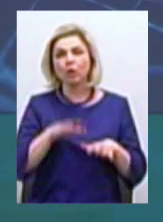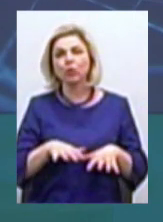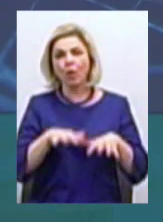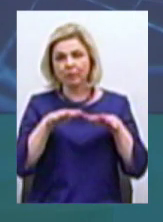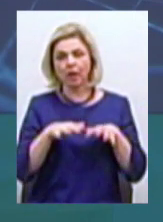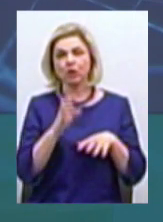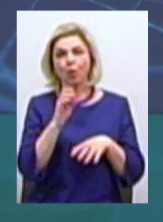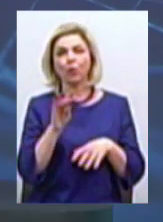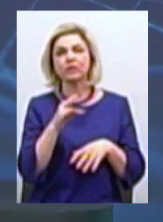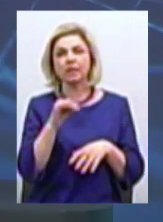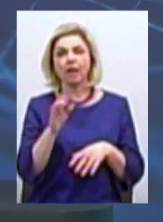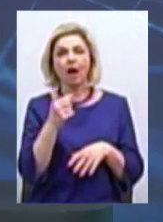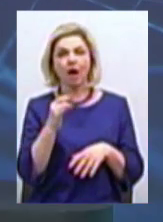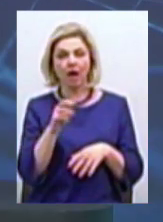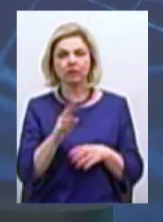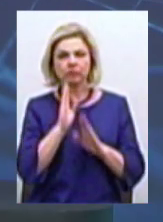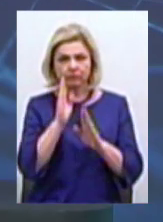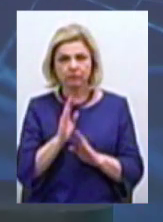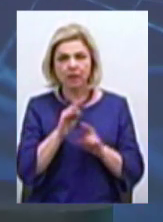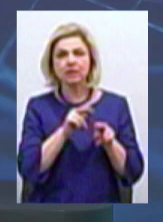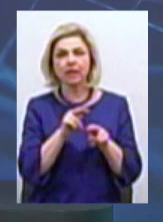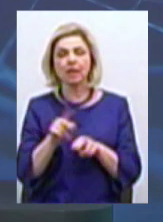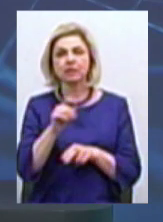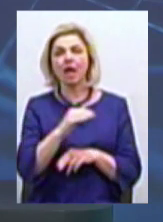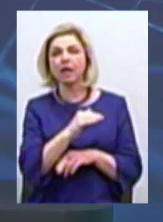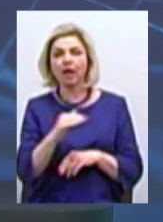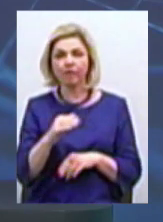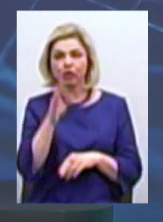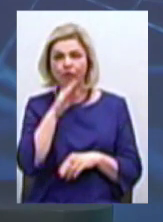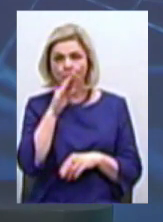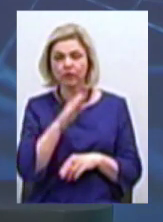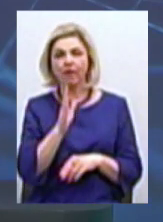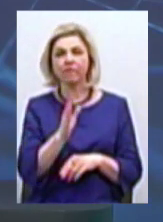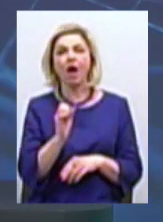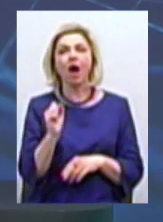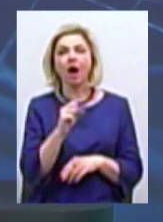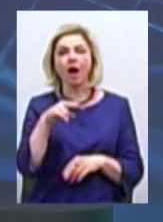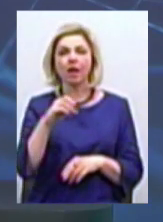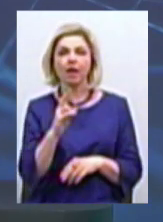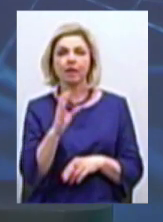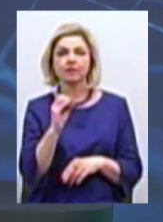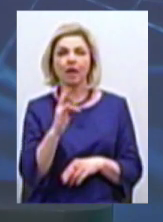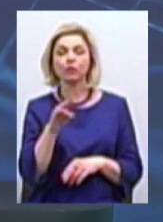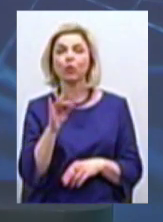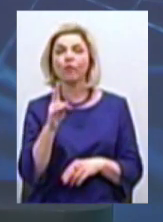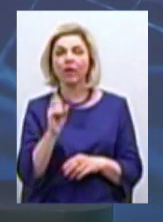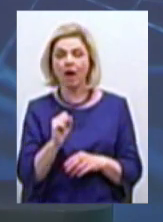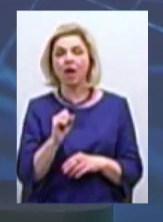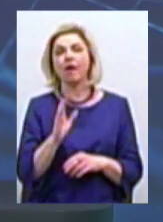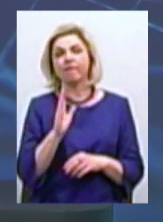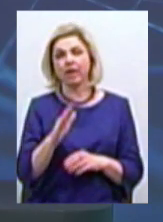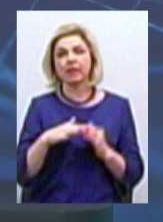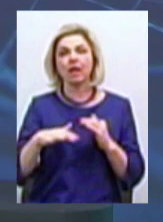знімають пост цілодобового спостереження за рівнем води у Олександрійському водосховищі, що знаходиться на території